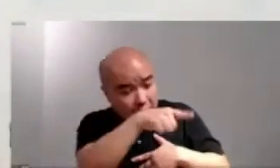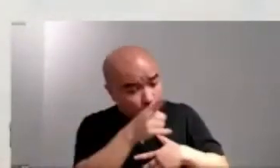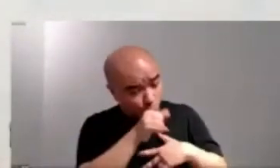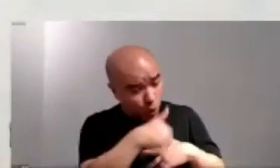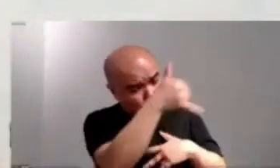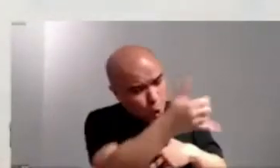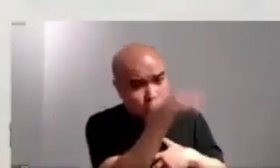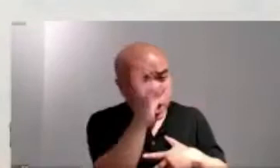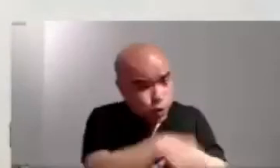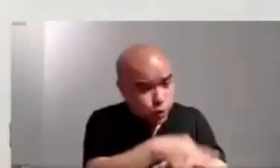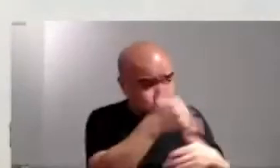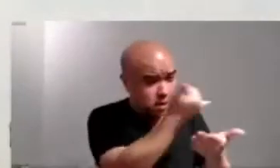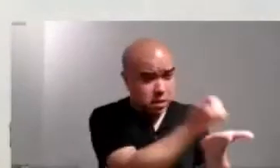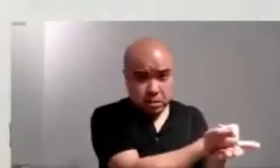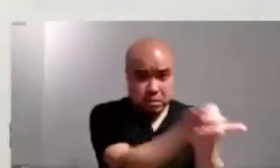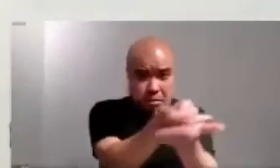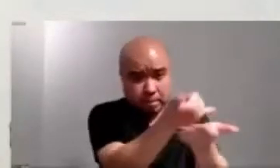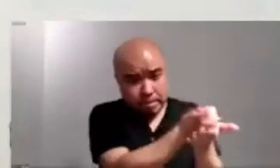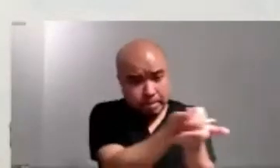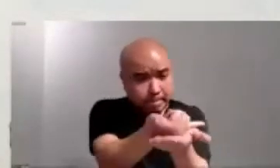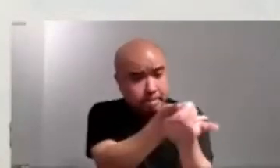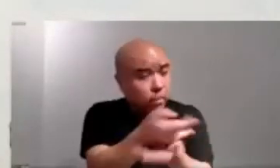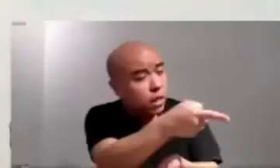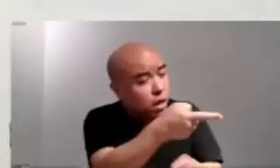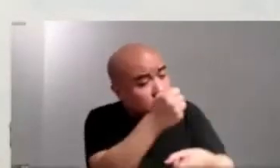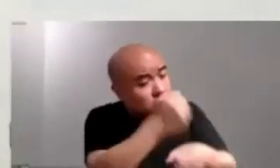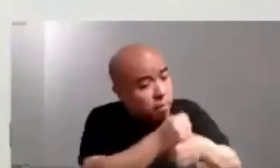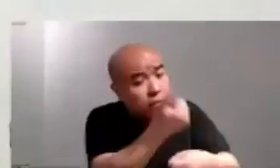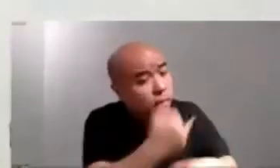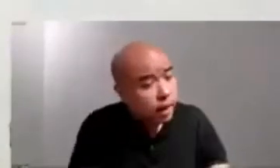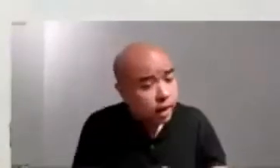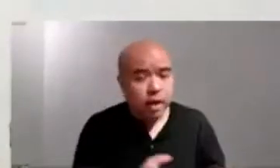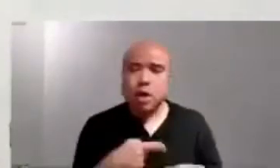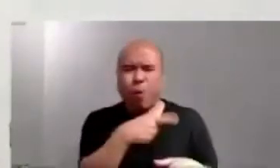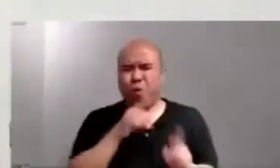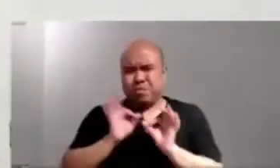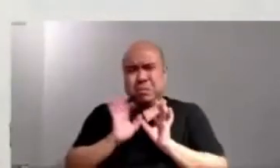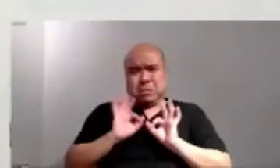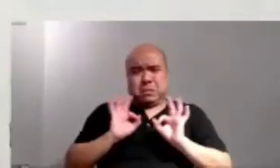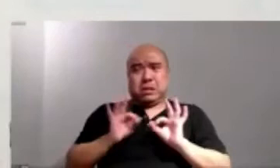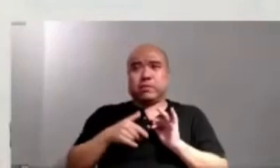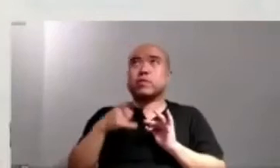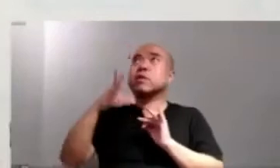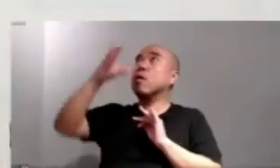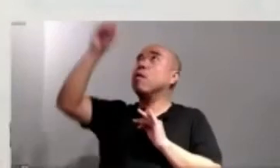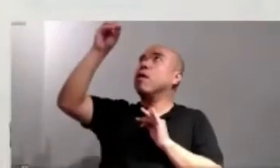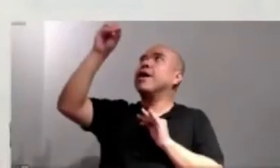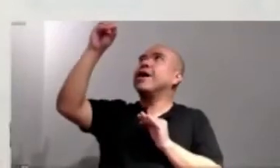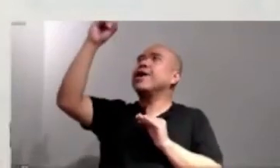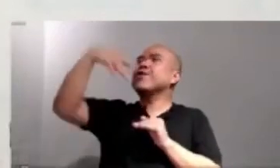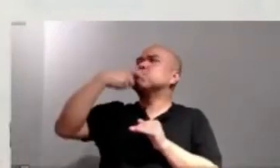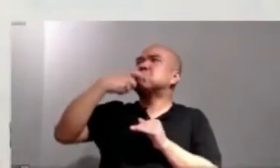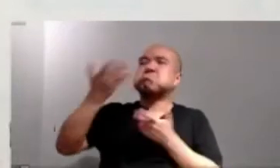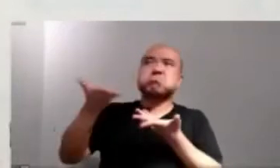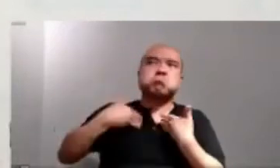体？那我心想，哇，我一定晕低的。咁我觉得上帝其实系俾咗用一个好幽默嘅方法，